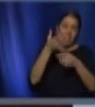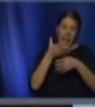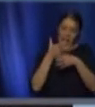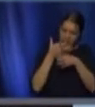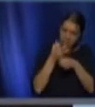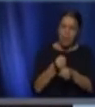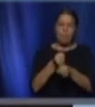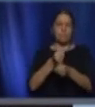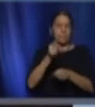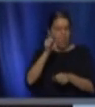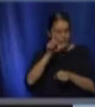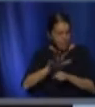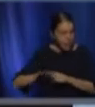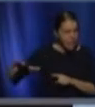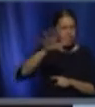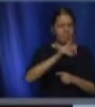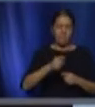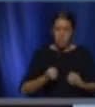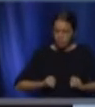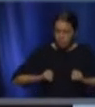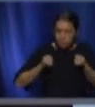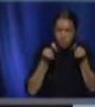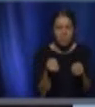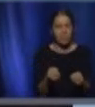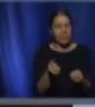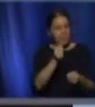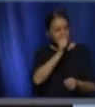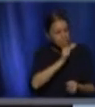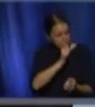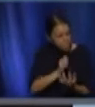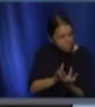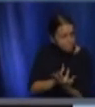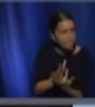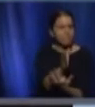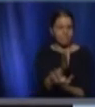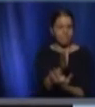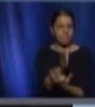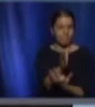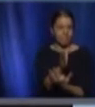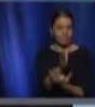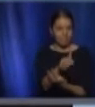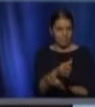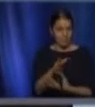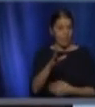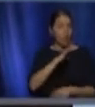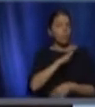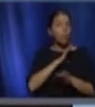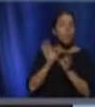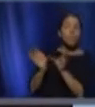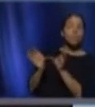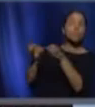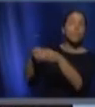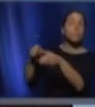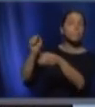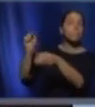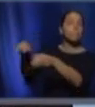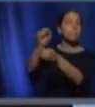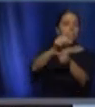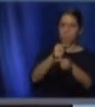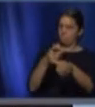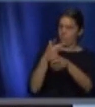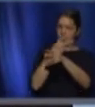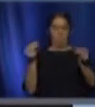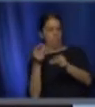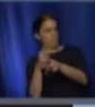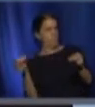quelques semaines. Il y a certains groupes, certaines catégories de personnes qui refusent de le faire. On a vu les gyms aujourd'hui qui ont carrément annoncé leur